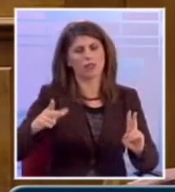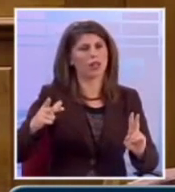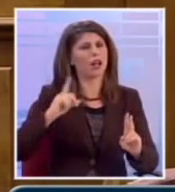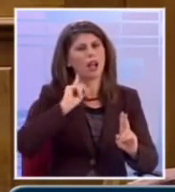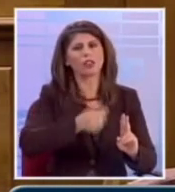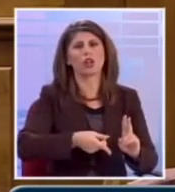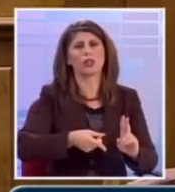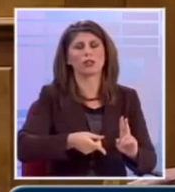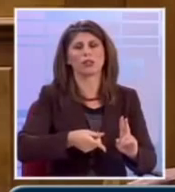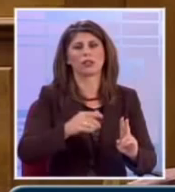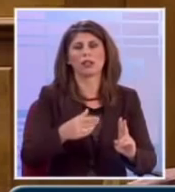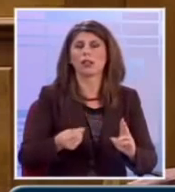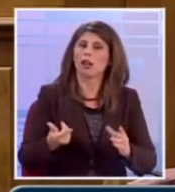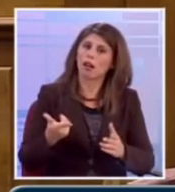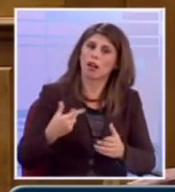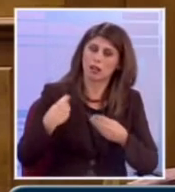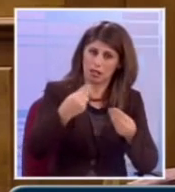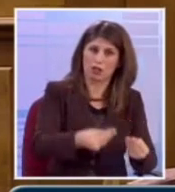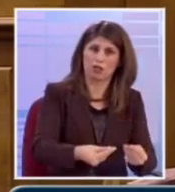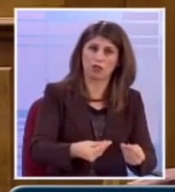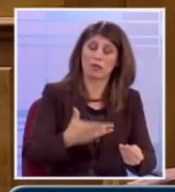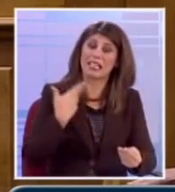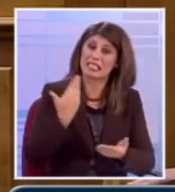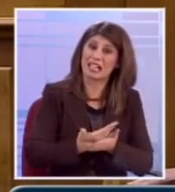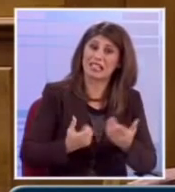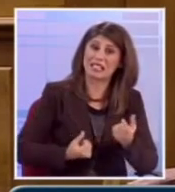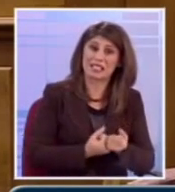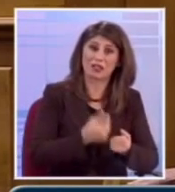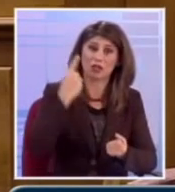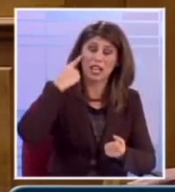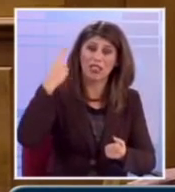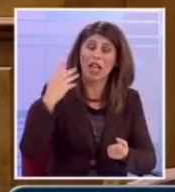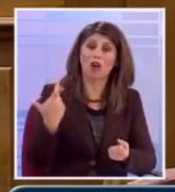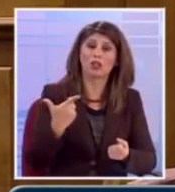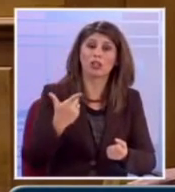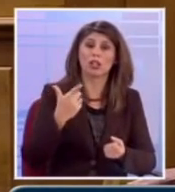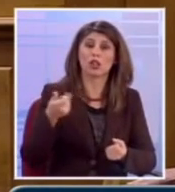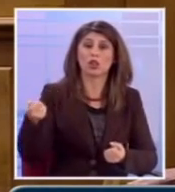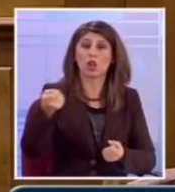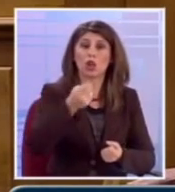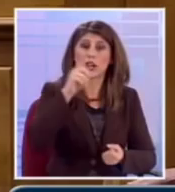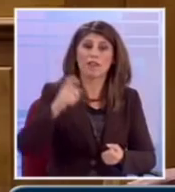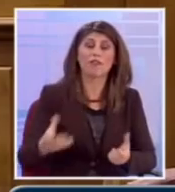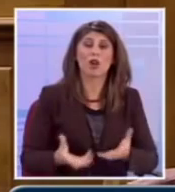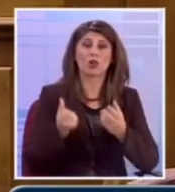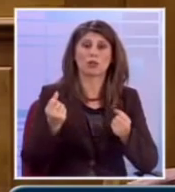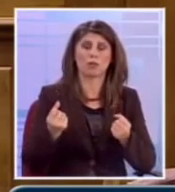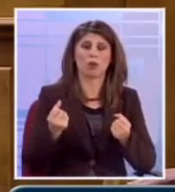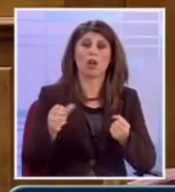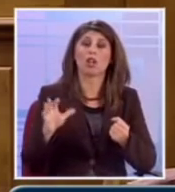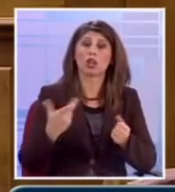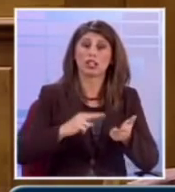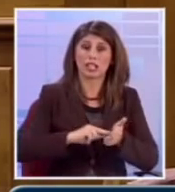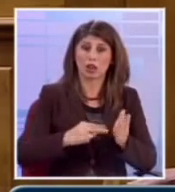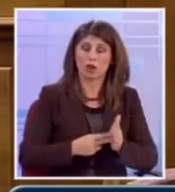και ζητάτε να σας στηρίξουν στην ιδέα ότι το χρέος είναι βιώσιμο και ότι η